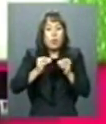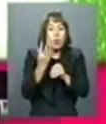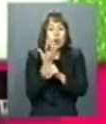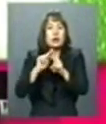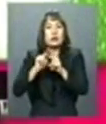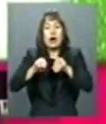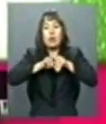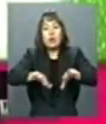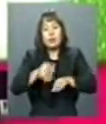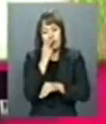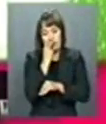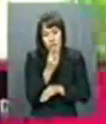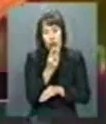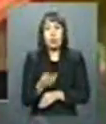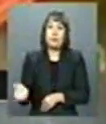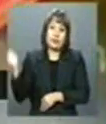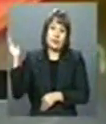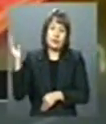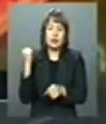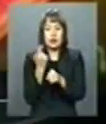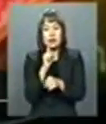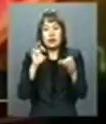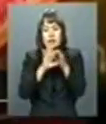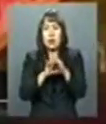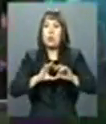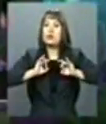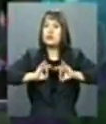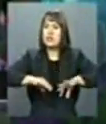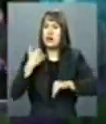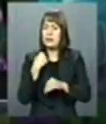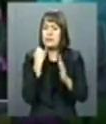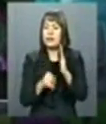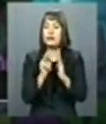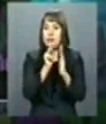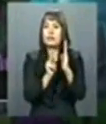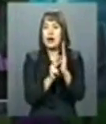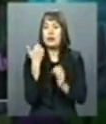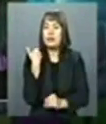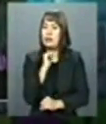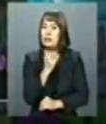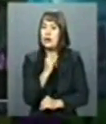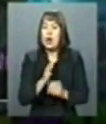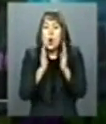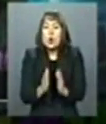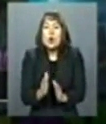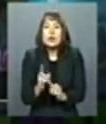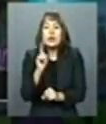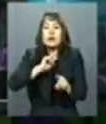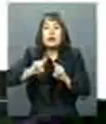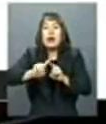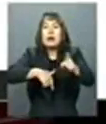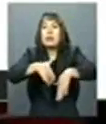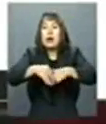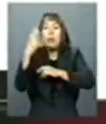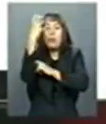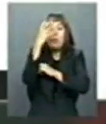ให้เห็นถึงการผลิตรายการที่มีเนื้อหาสุ่มเสี่ยงต่อการทำผิดกฎหมายทำให้ประชาชนหลงเชื่อแต่ยังไม่มีหน่วยงานใดก